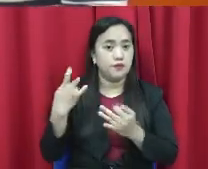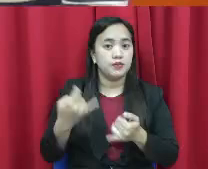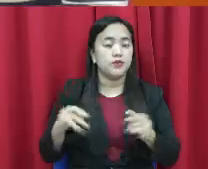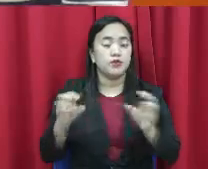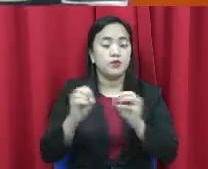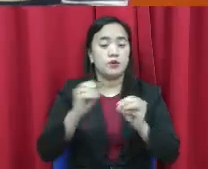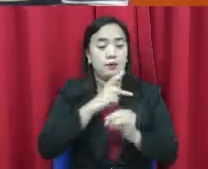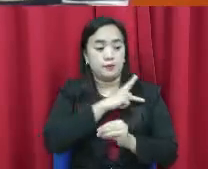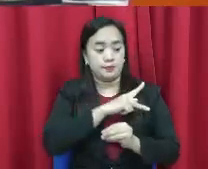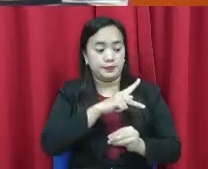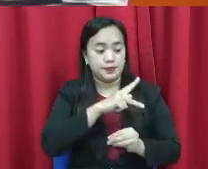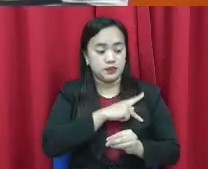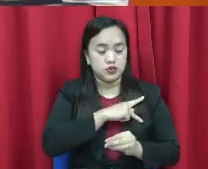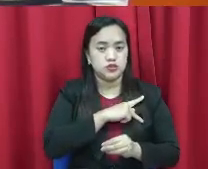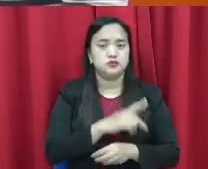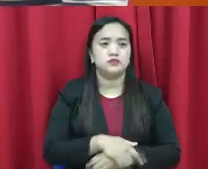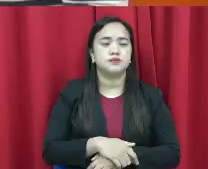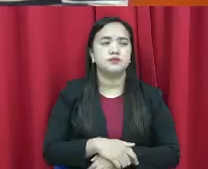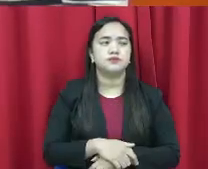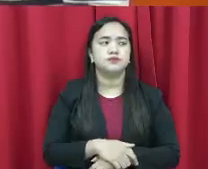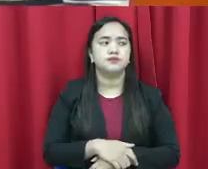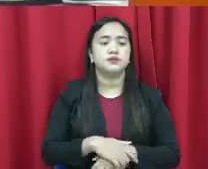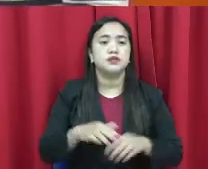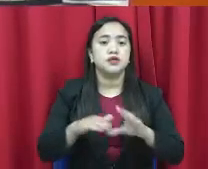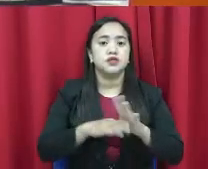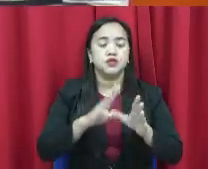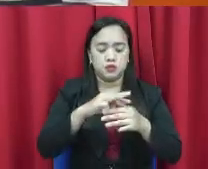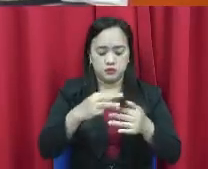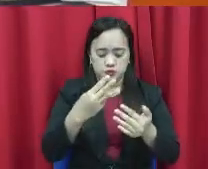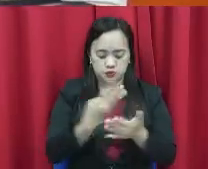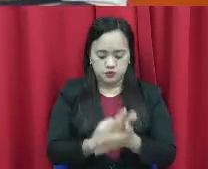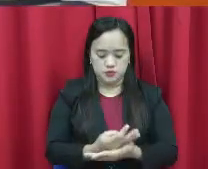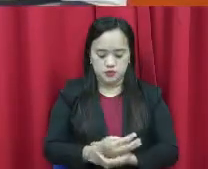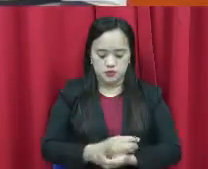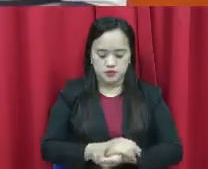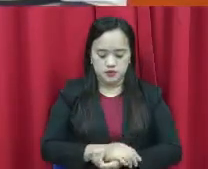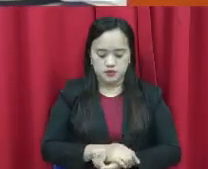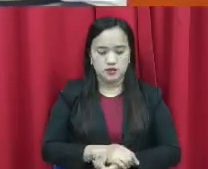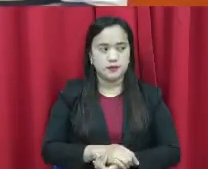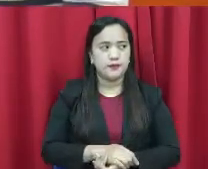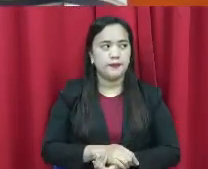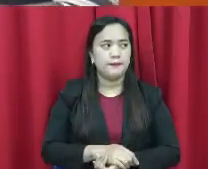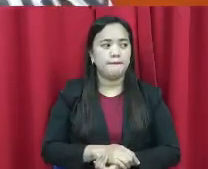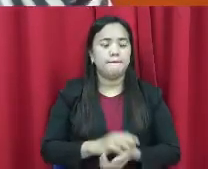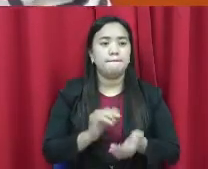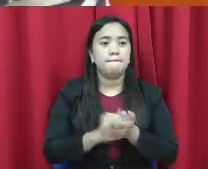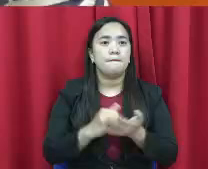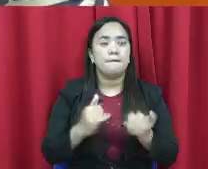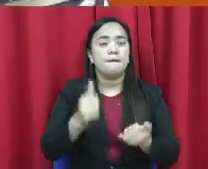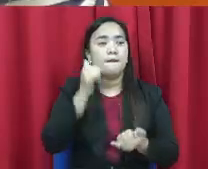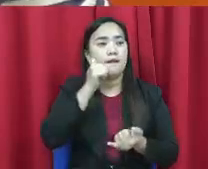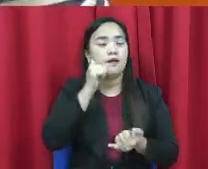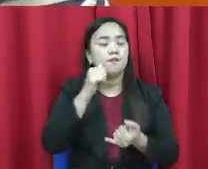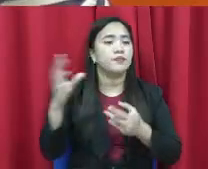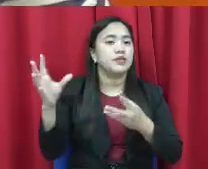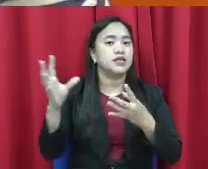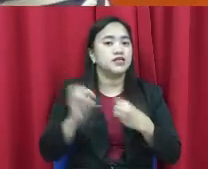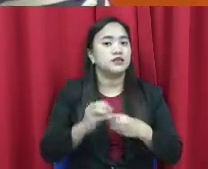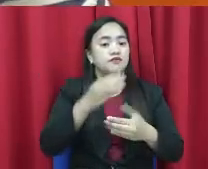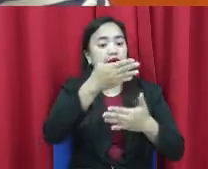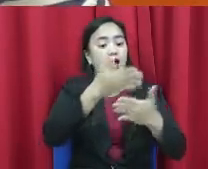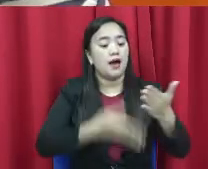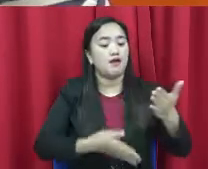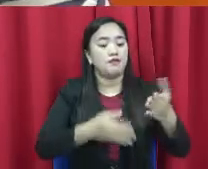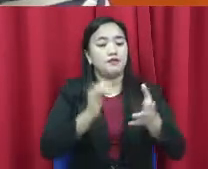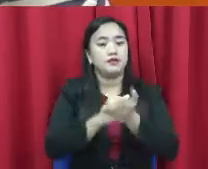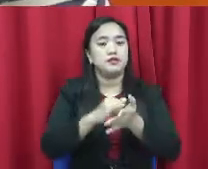kti lahat yun para sa sa mga taong mahal ko kaya sabi ko kapag nagkapamilya ako itong kalahati na tinatanggal ko ay ngayon sa